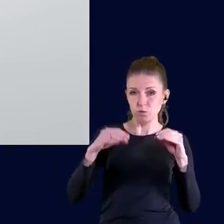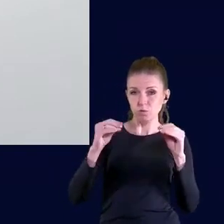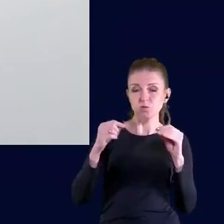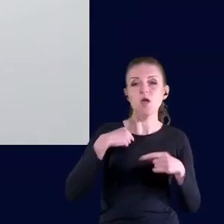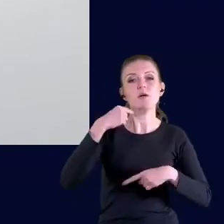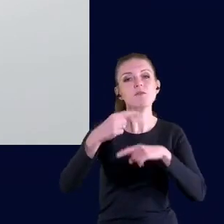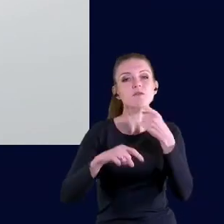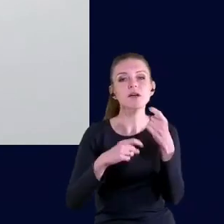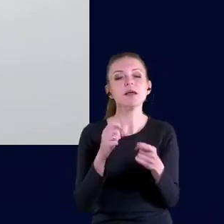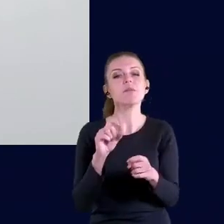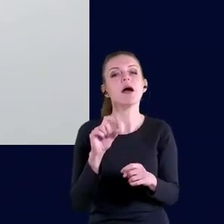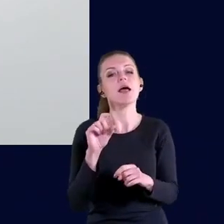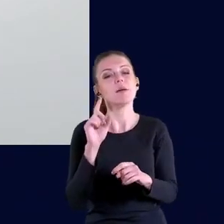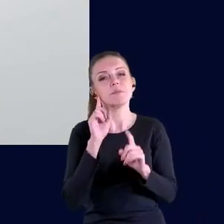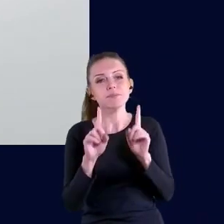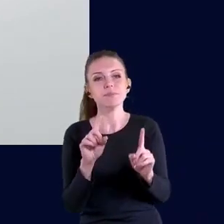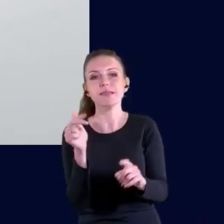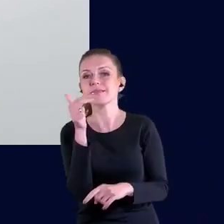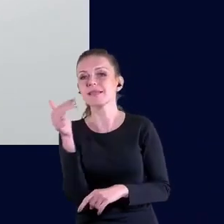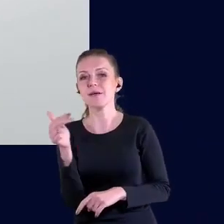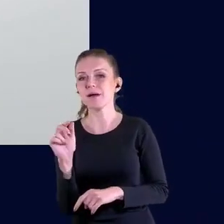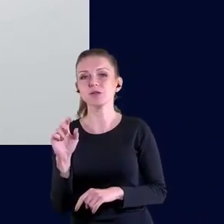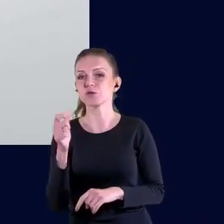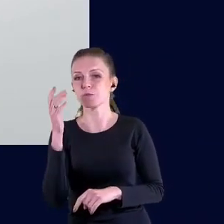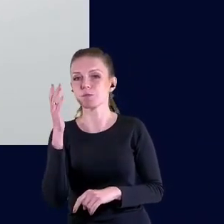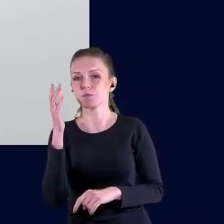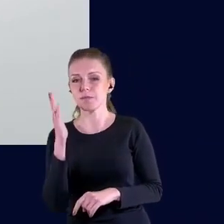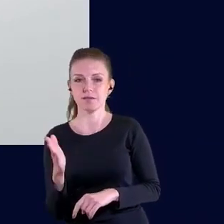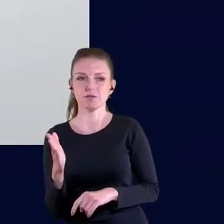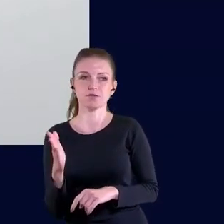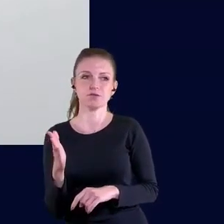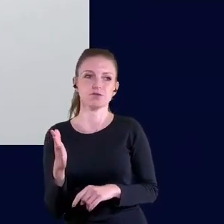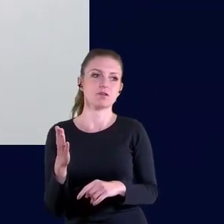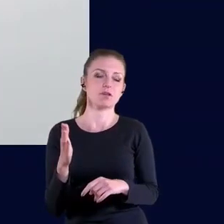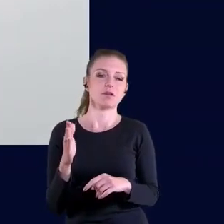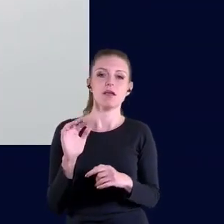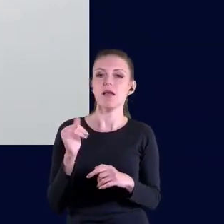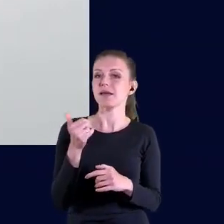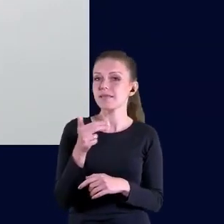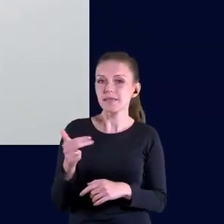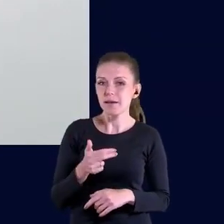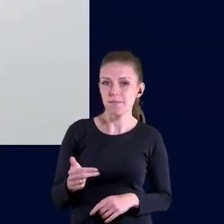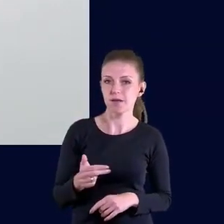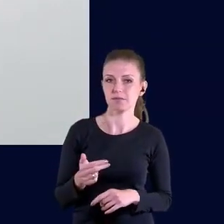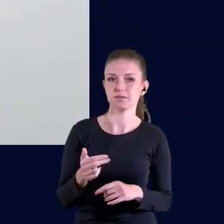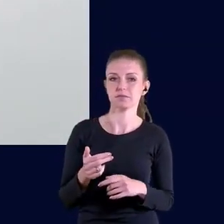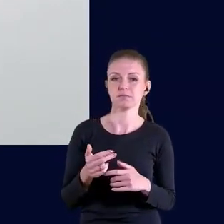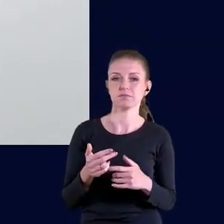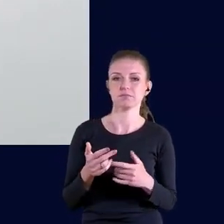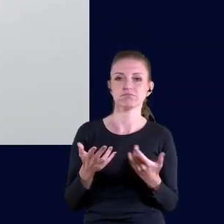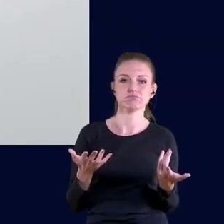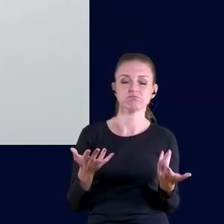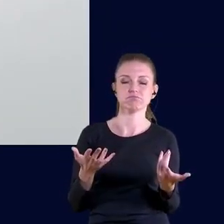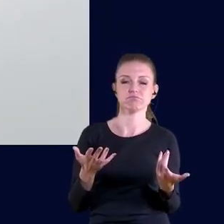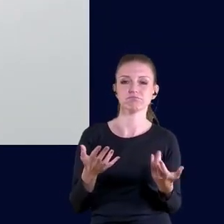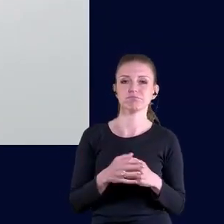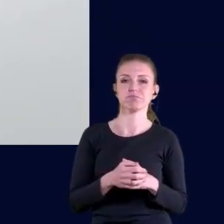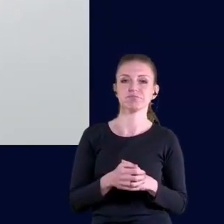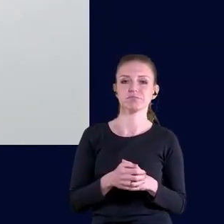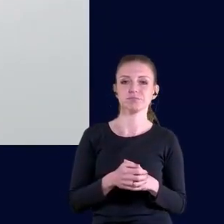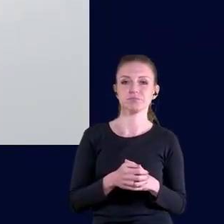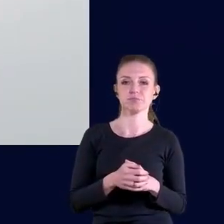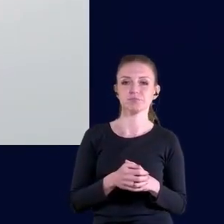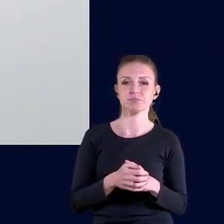nakreślić jaka jest tematyka szkolenia jakie treści będą duszone szkolenia